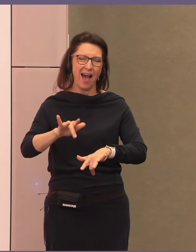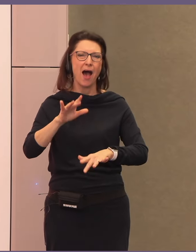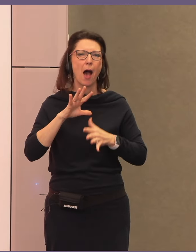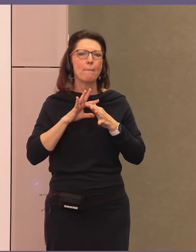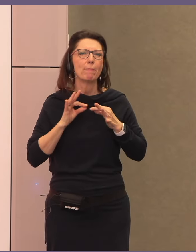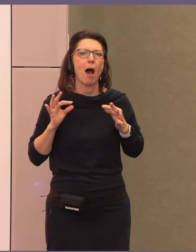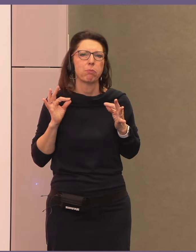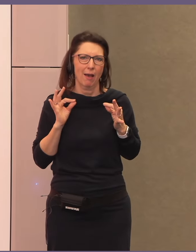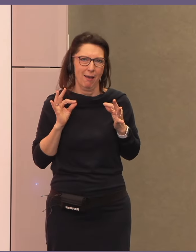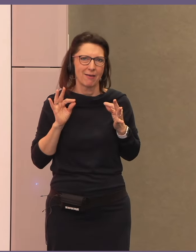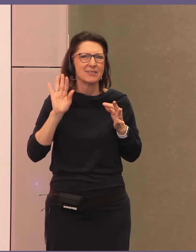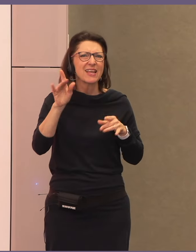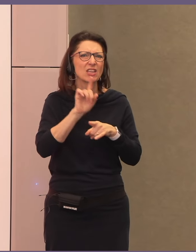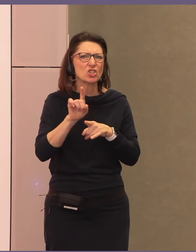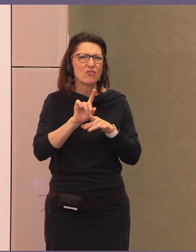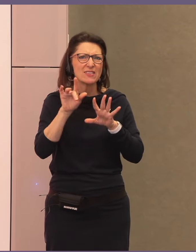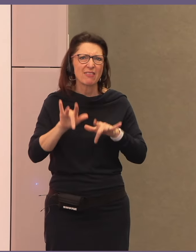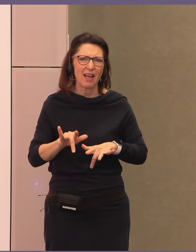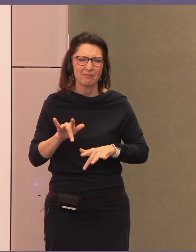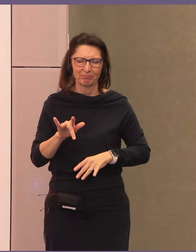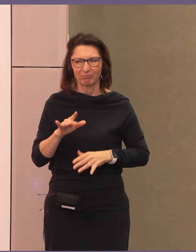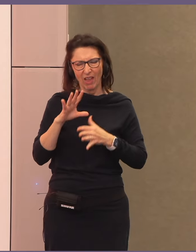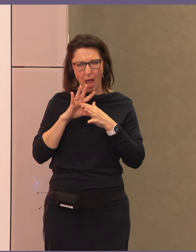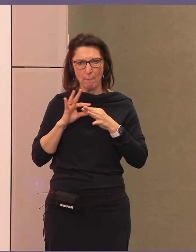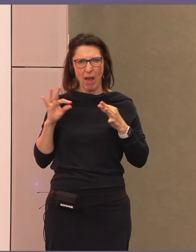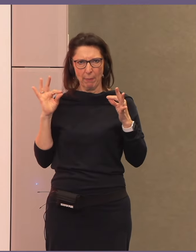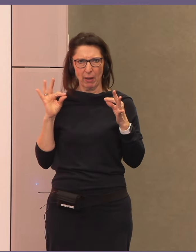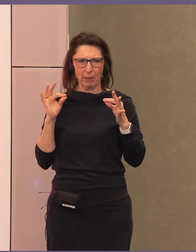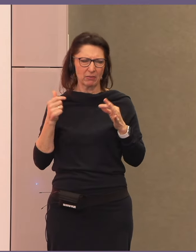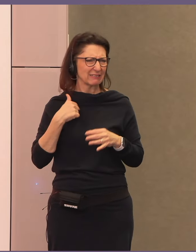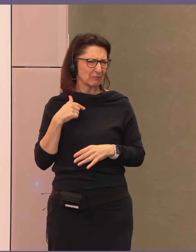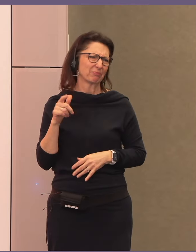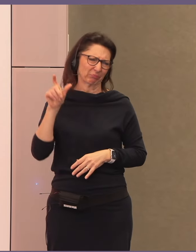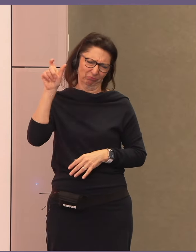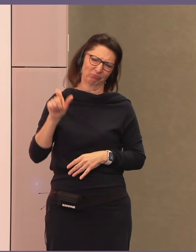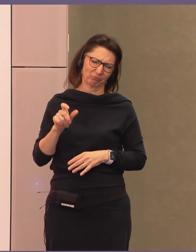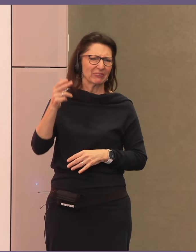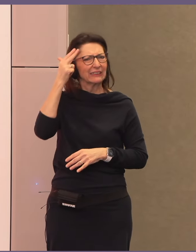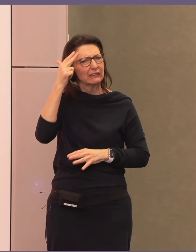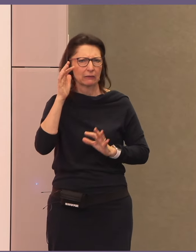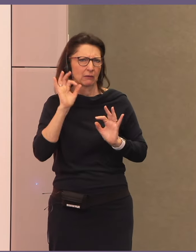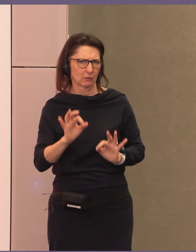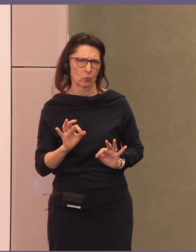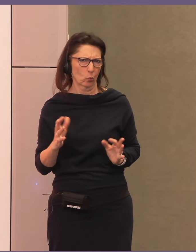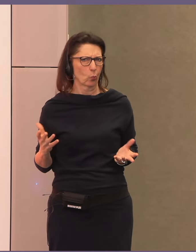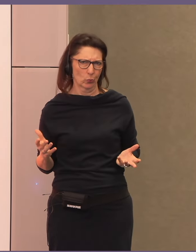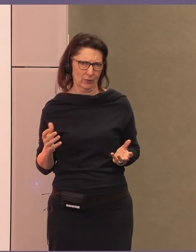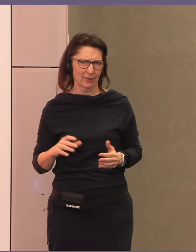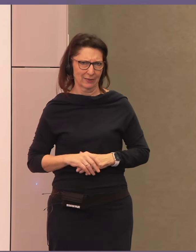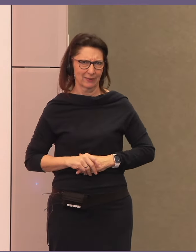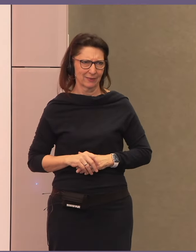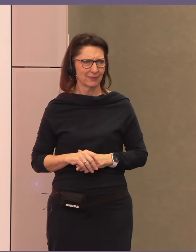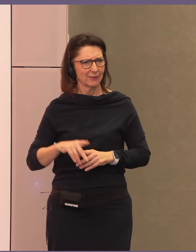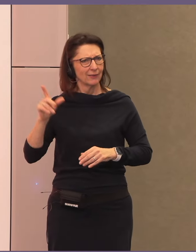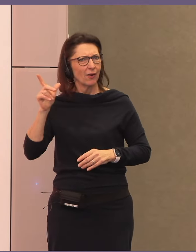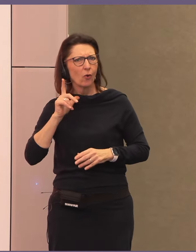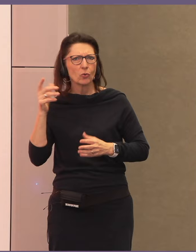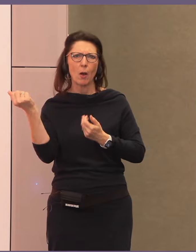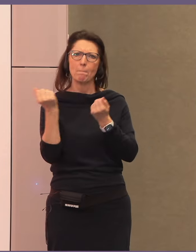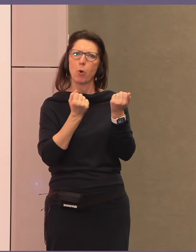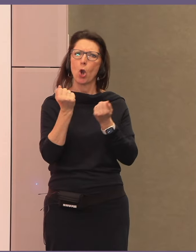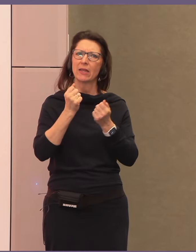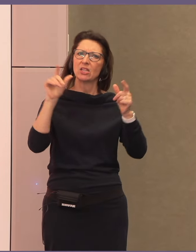da sind. Ich glaube, die Barbara Brammer, die ich ja gut gekannt habe und wo es kein Zufall ist, dass wir ihr eine politische